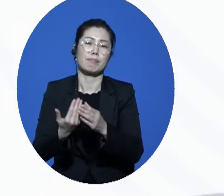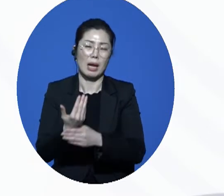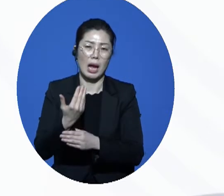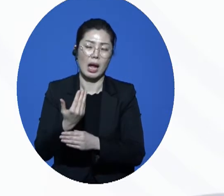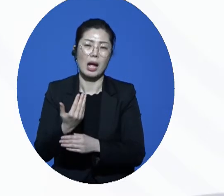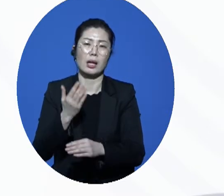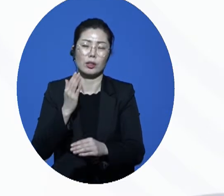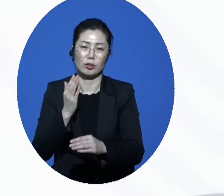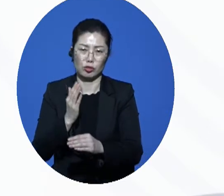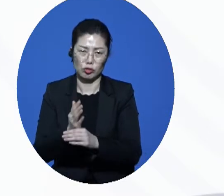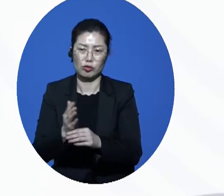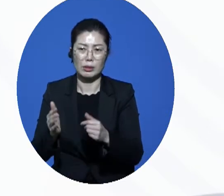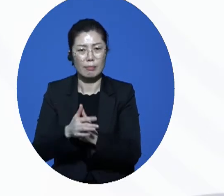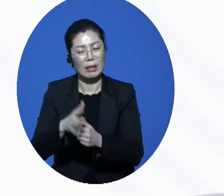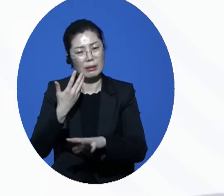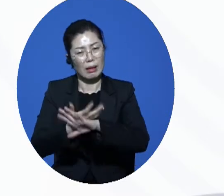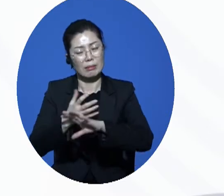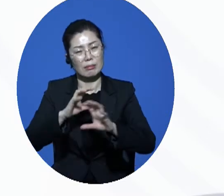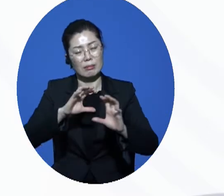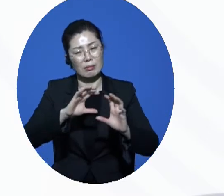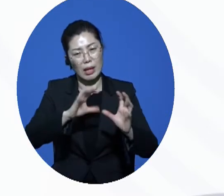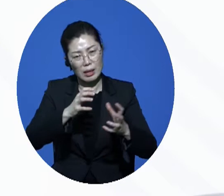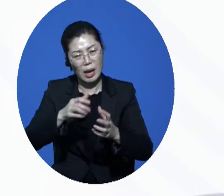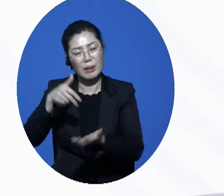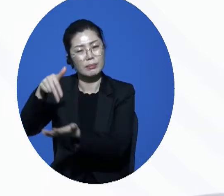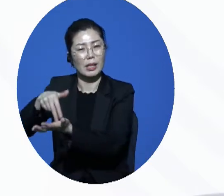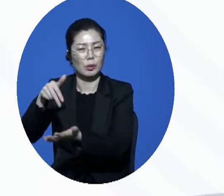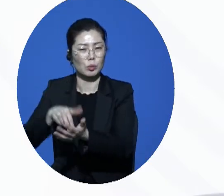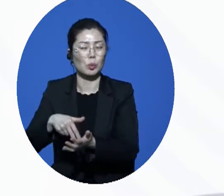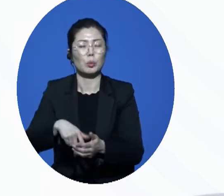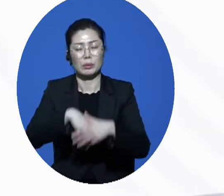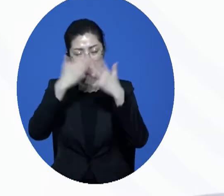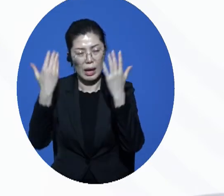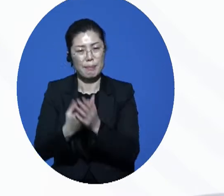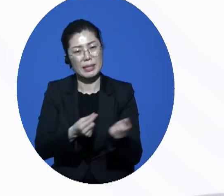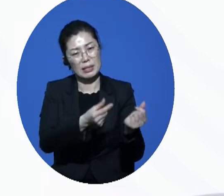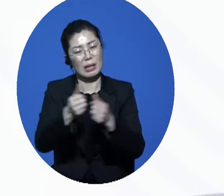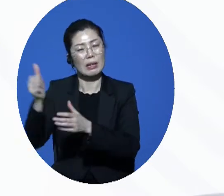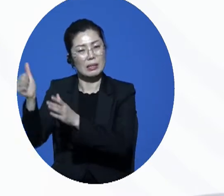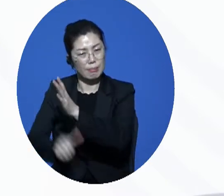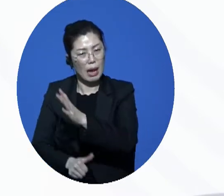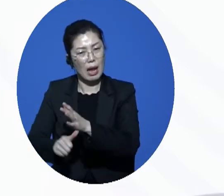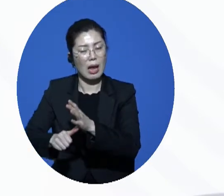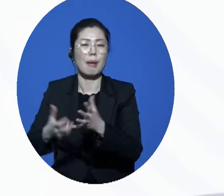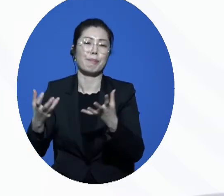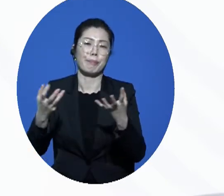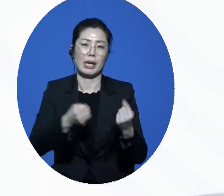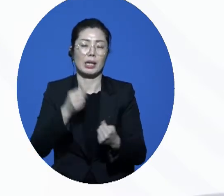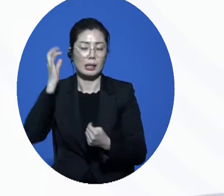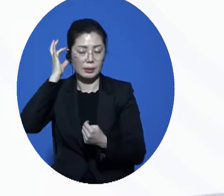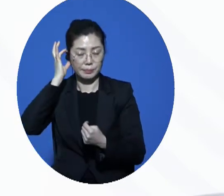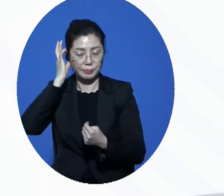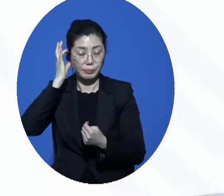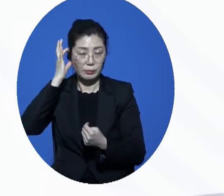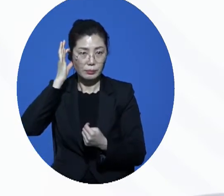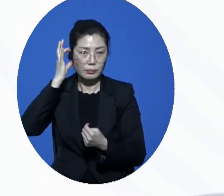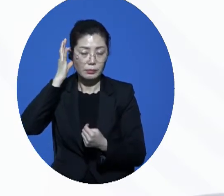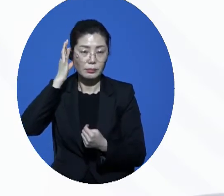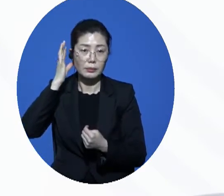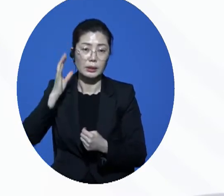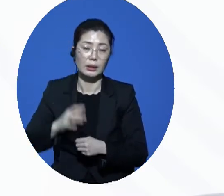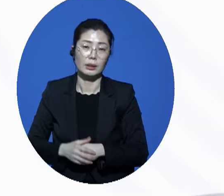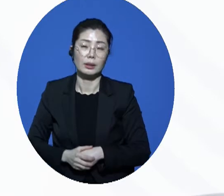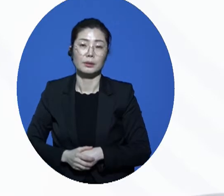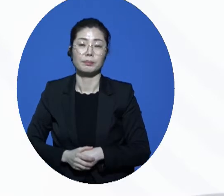이 방면에서는 실패했다라고 볼 수가 있습니다. 가장 흔하게 나타났던 그 실패 중에 하나가